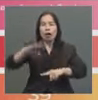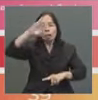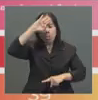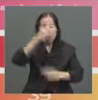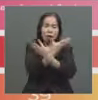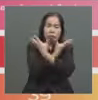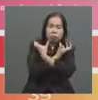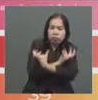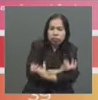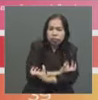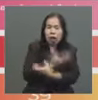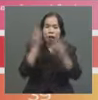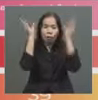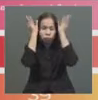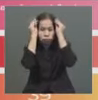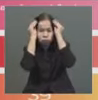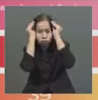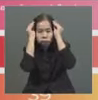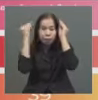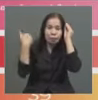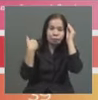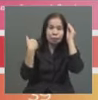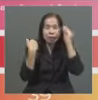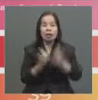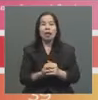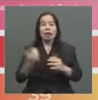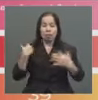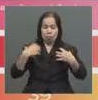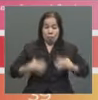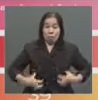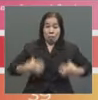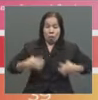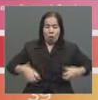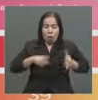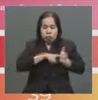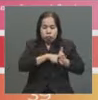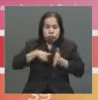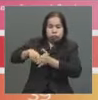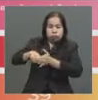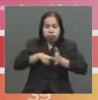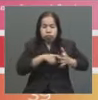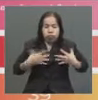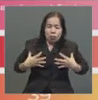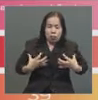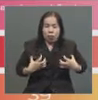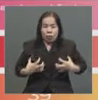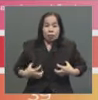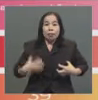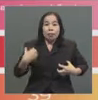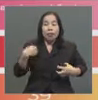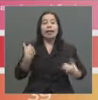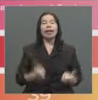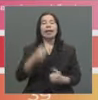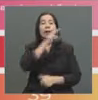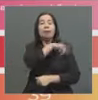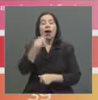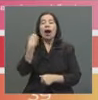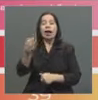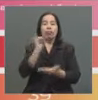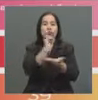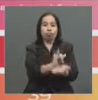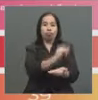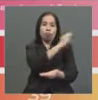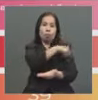ามเนื้อปวดศีรษะมีภาวะปอดอักเสบตอนนั้นคุณหมอก็ให้นอนรักษาในโรงพยาบ